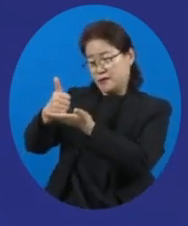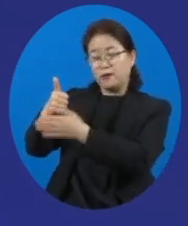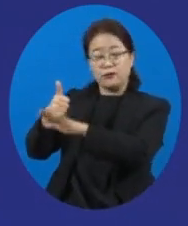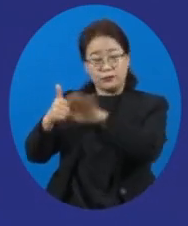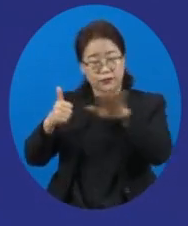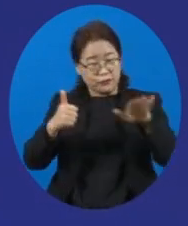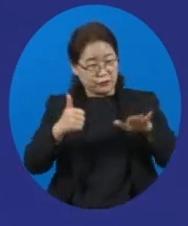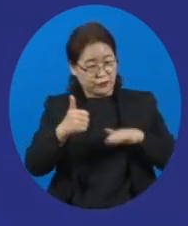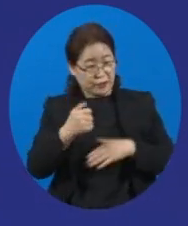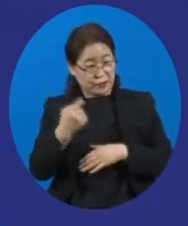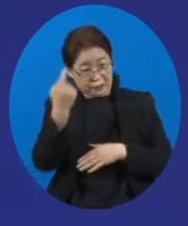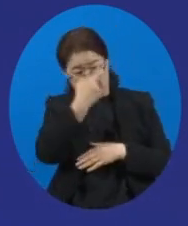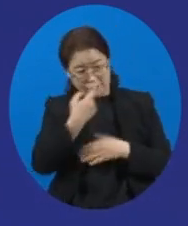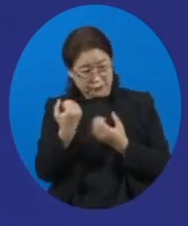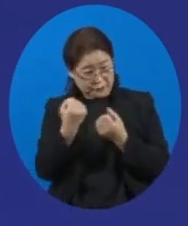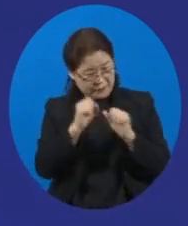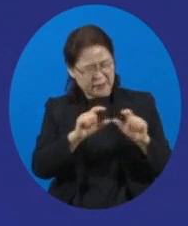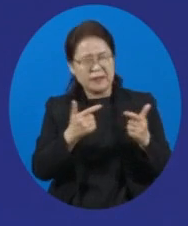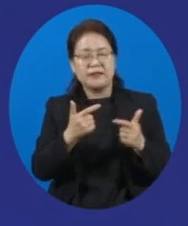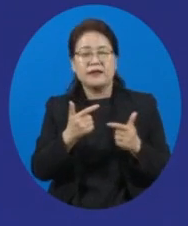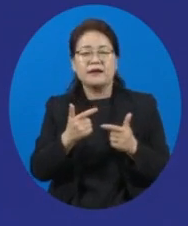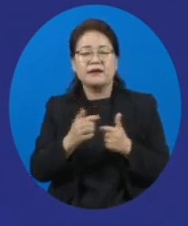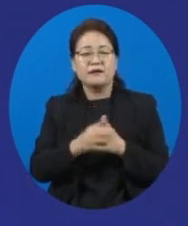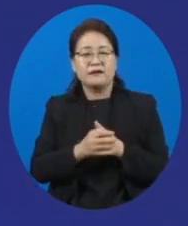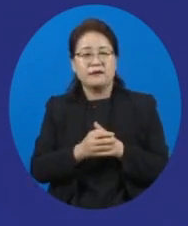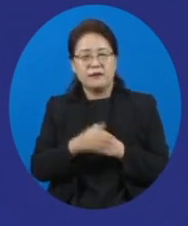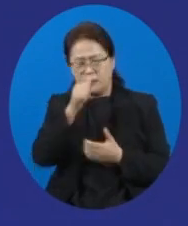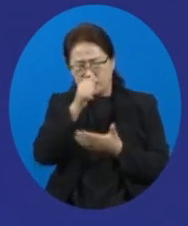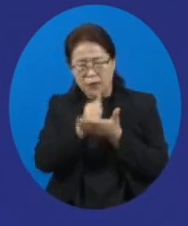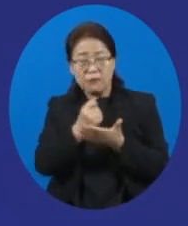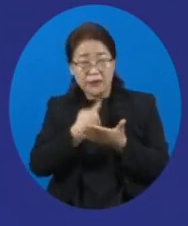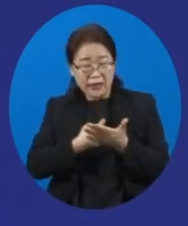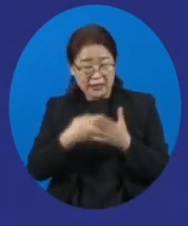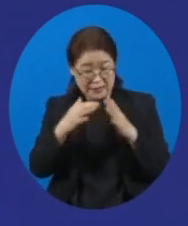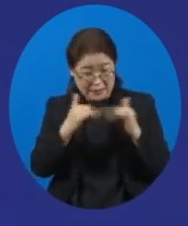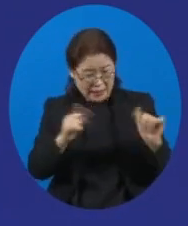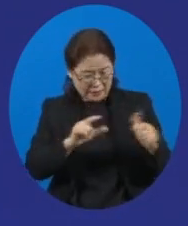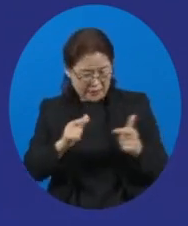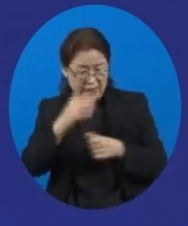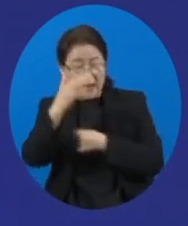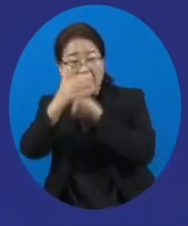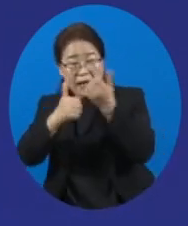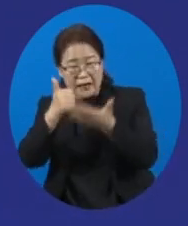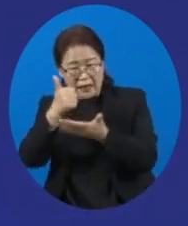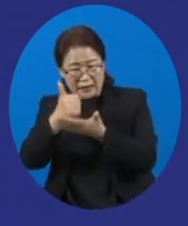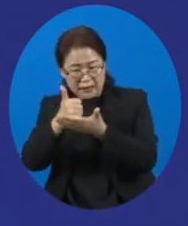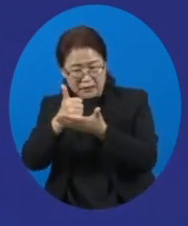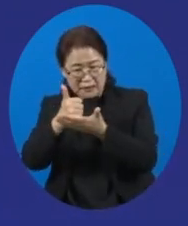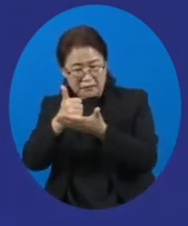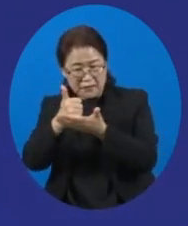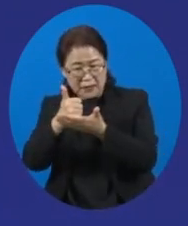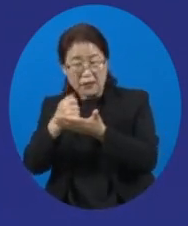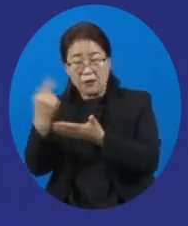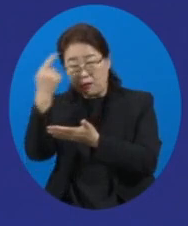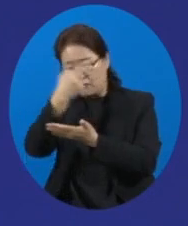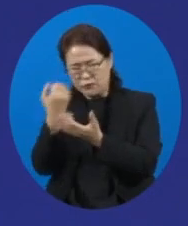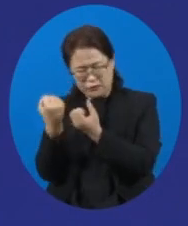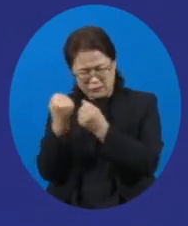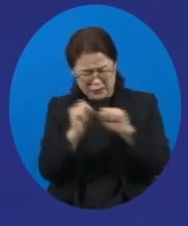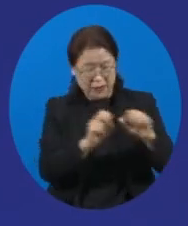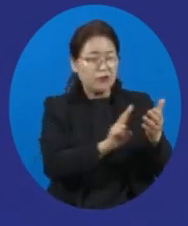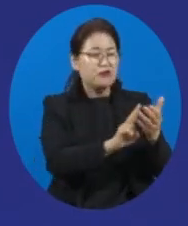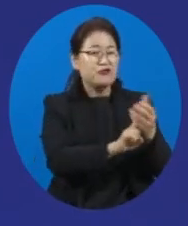우리의 낯을 피하는 것이 아니라 범죄한 인간이 하나님의 낯을 피하여 숨는